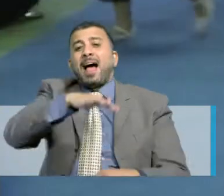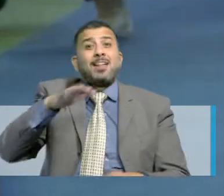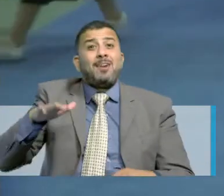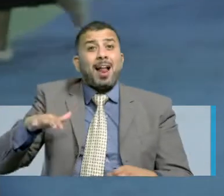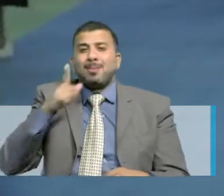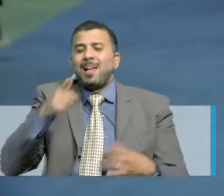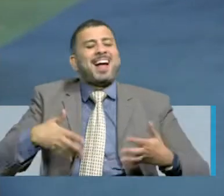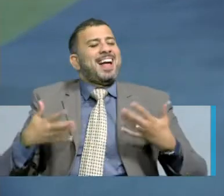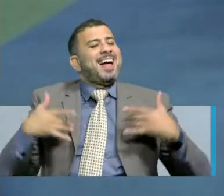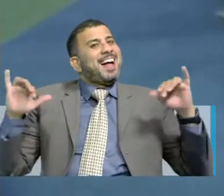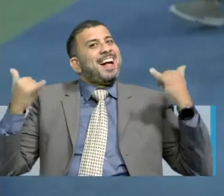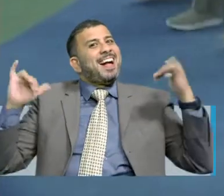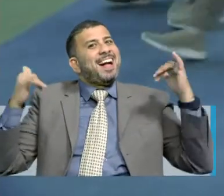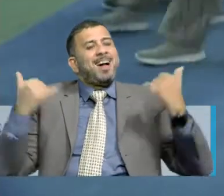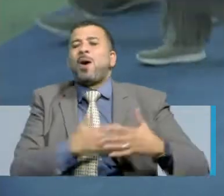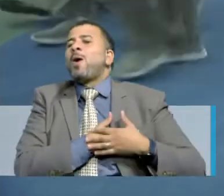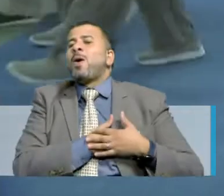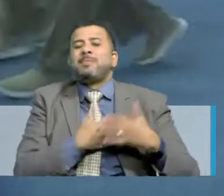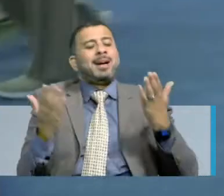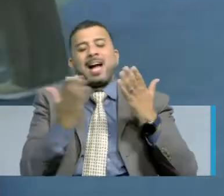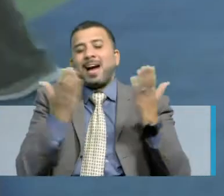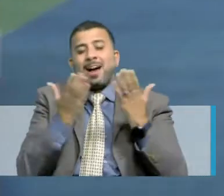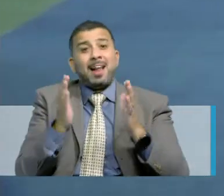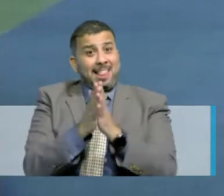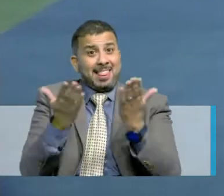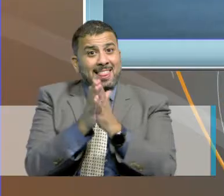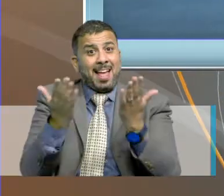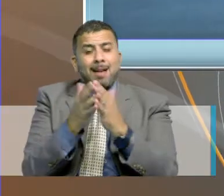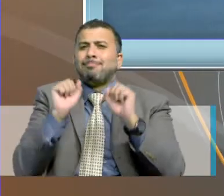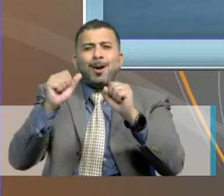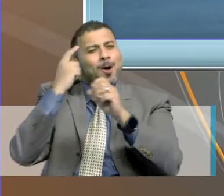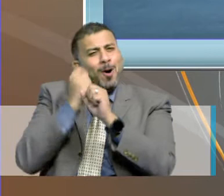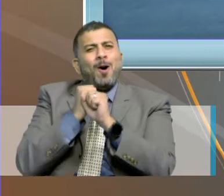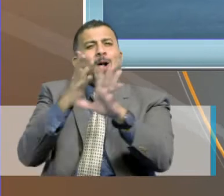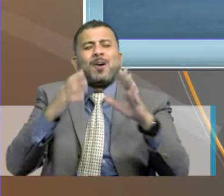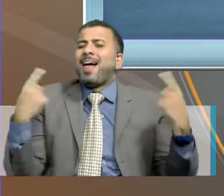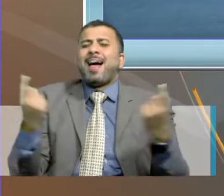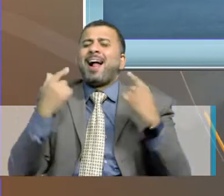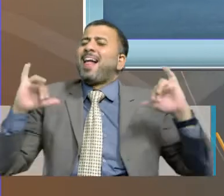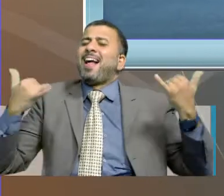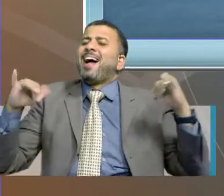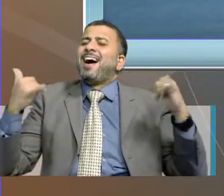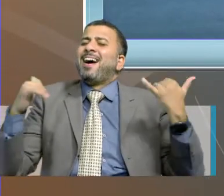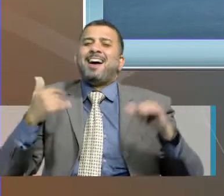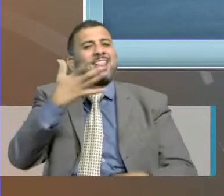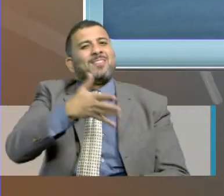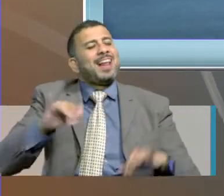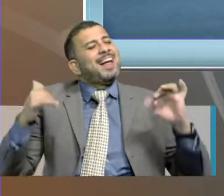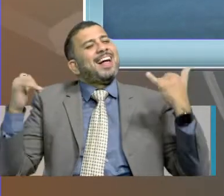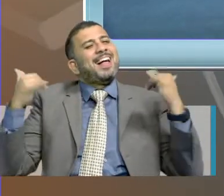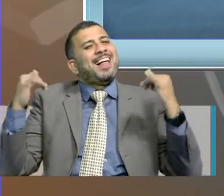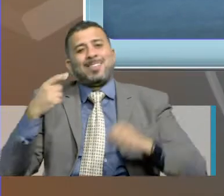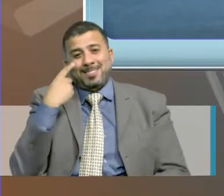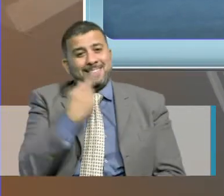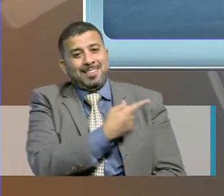يعبر عن فرحته، يعبر عن حبه للقراءة والكتاب بطريقته الخاصة بكل عفوية وبكل براءة. طبعا